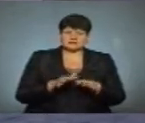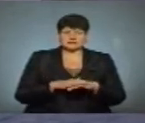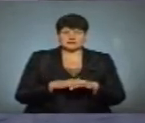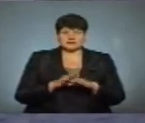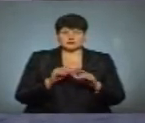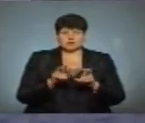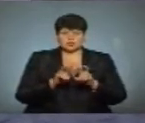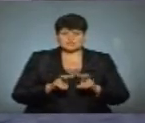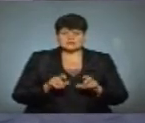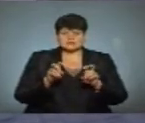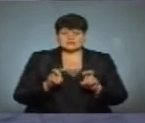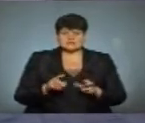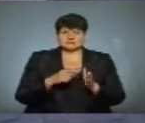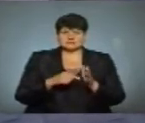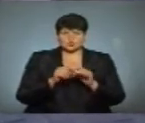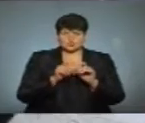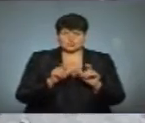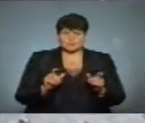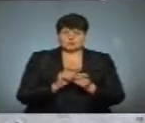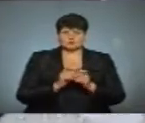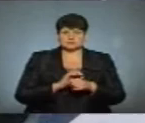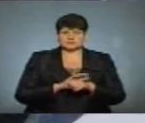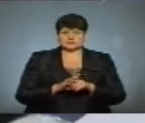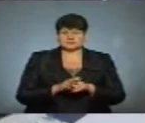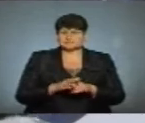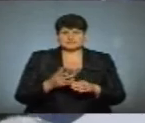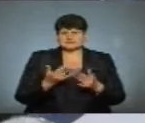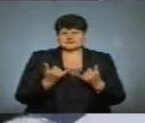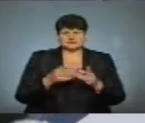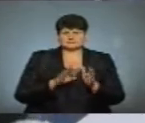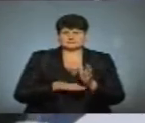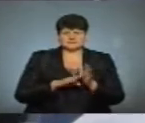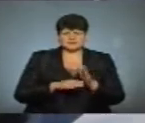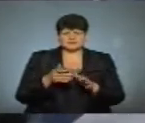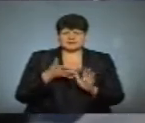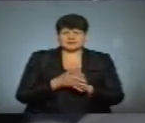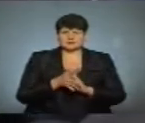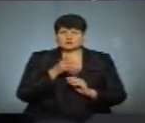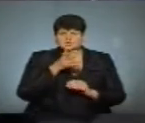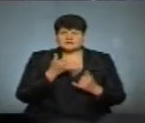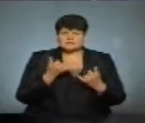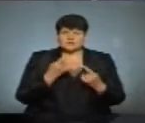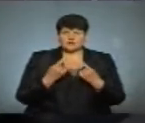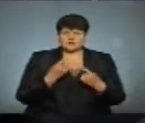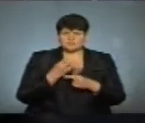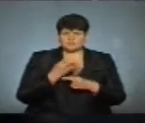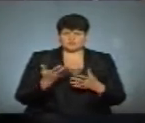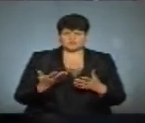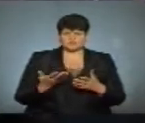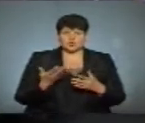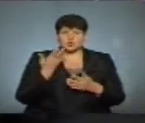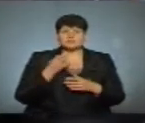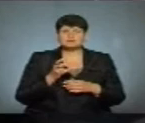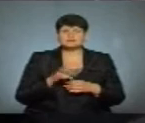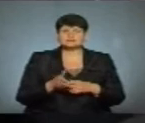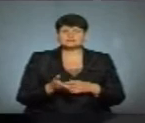на засіданні міського штабу боротьби з коронавірусом. Ми зараз даром тратимо час. Чекаємо кінця дня, тоді будемо про щось говорити. Бо я зараз говорю з вами на пальці. Коли нам підійти до вас? Давай